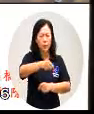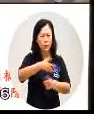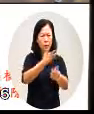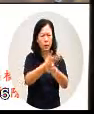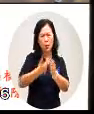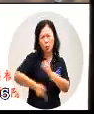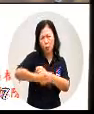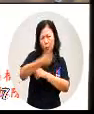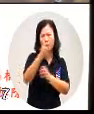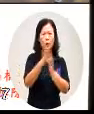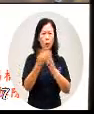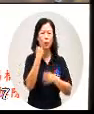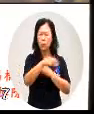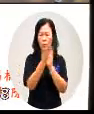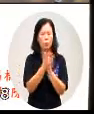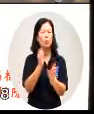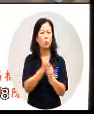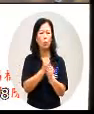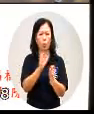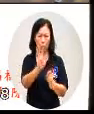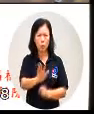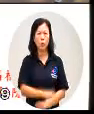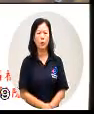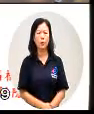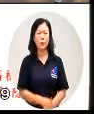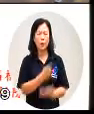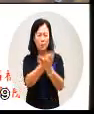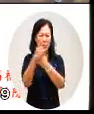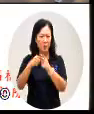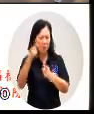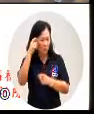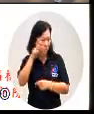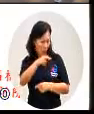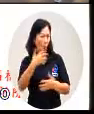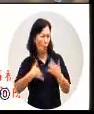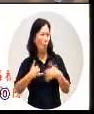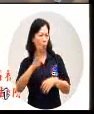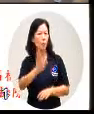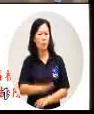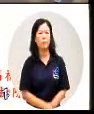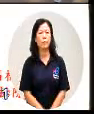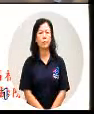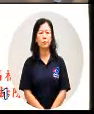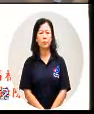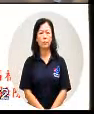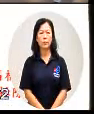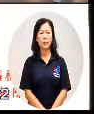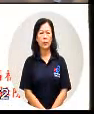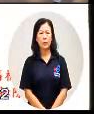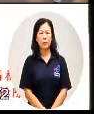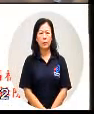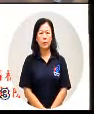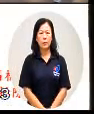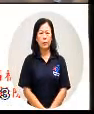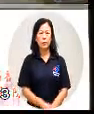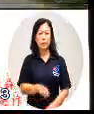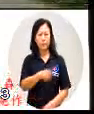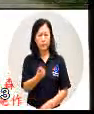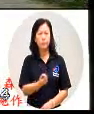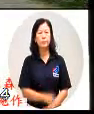哦，就是现在在施工了，啊背成一个江花，再下一个啊有没有下一